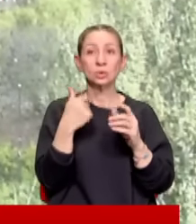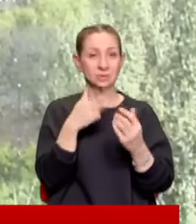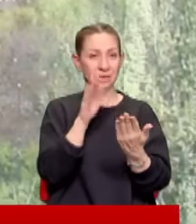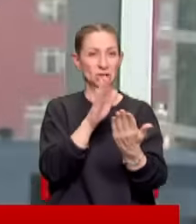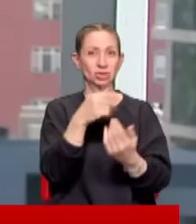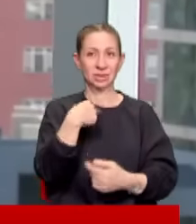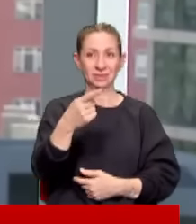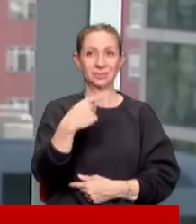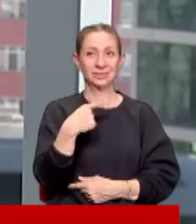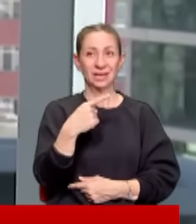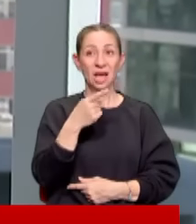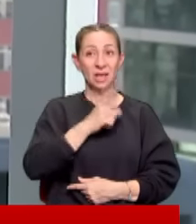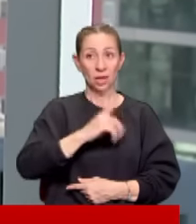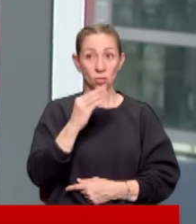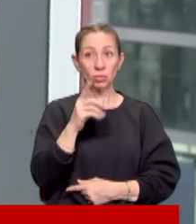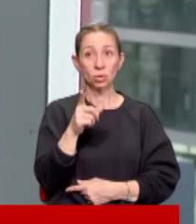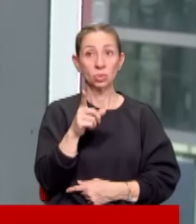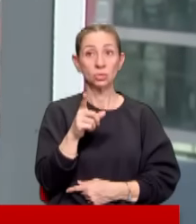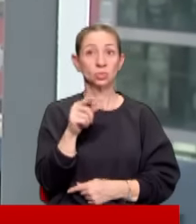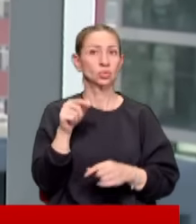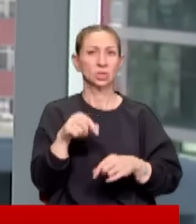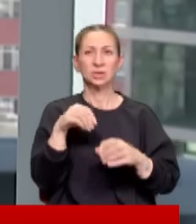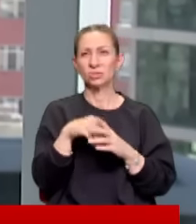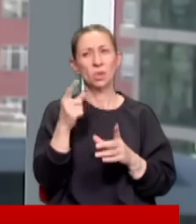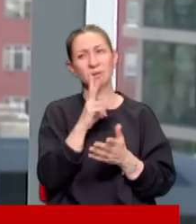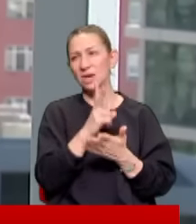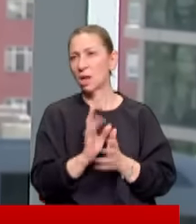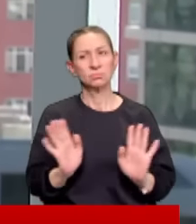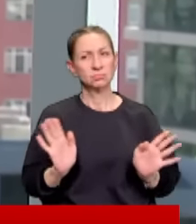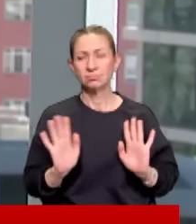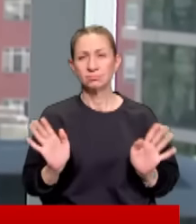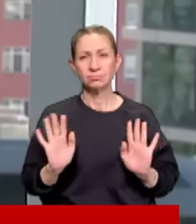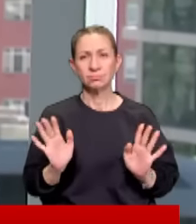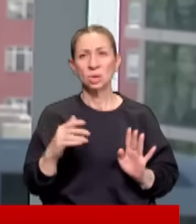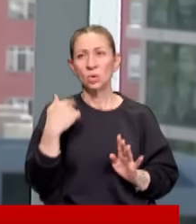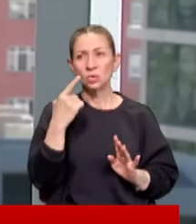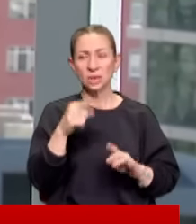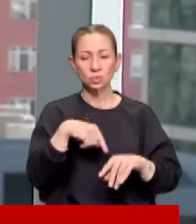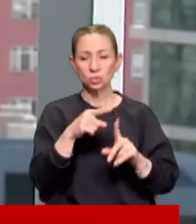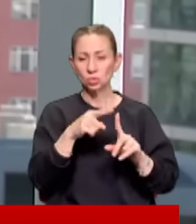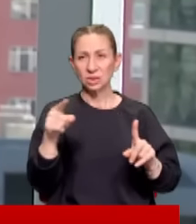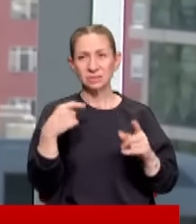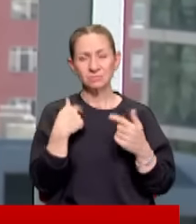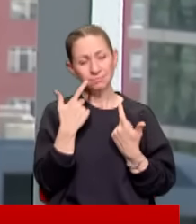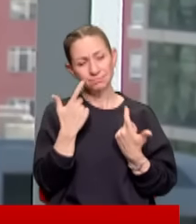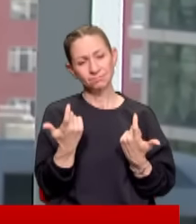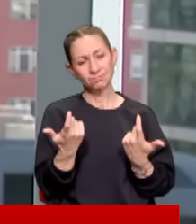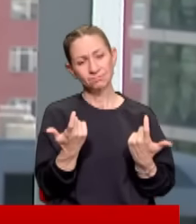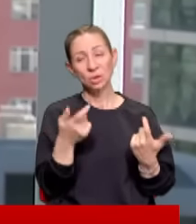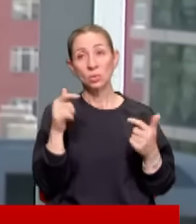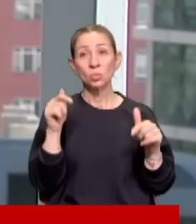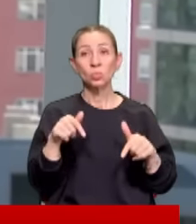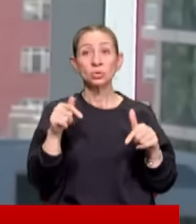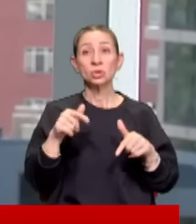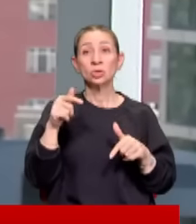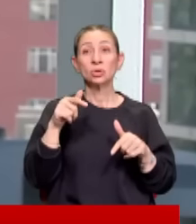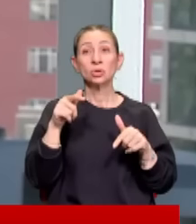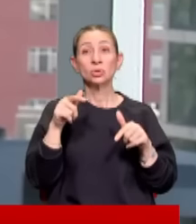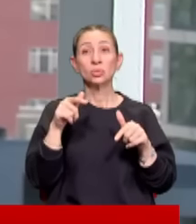duruyor. Aday olur mu? Şu an için böyle bir kararım yok. O yüzden süreci gözlemliyorum. Çünkü burada bu